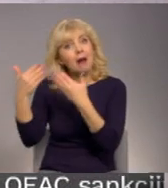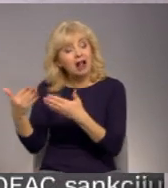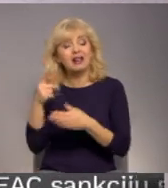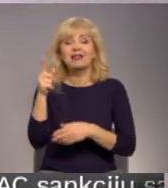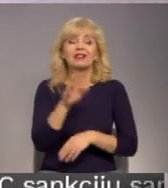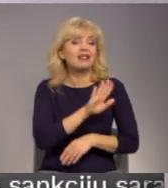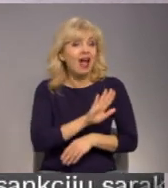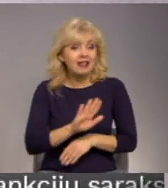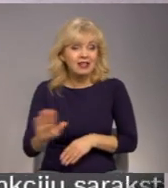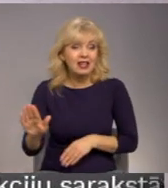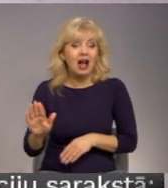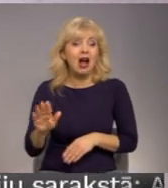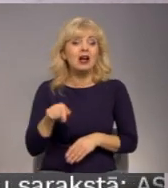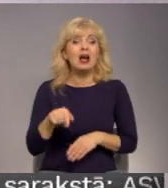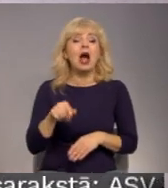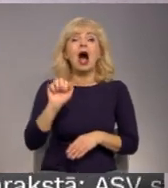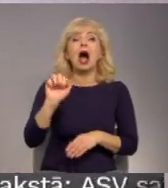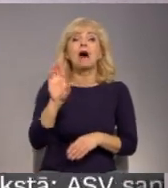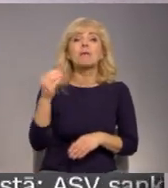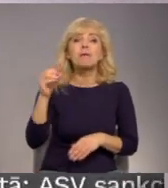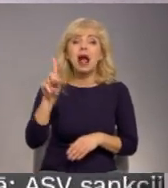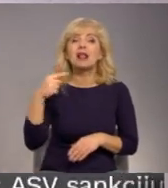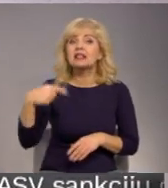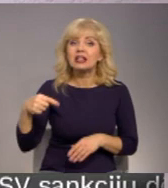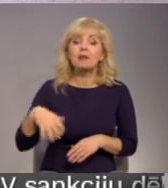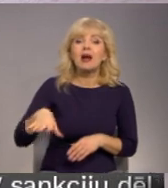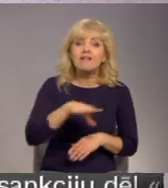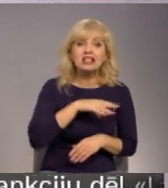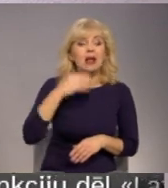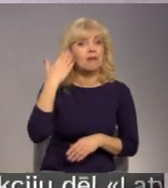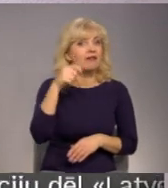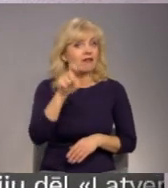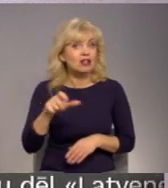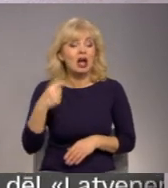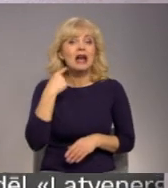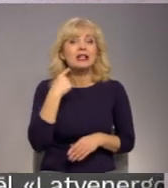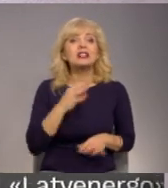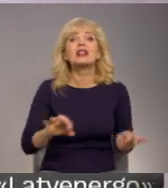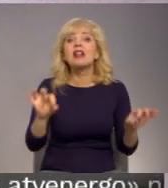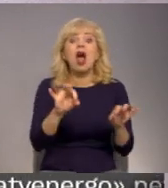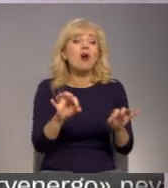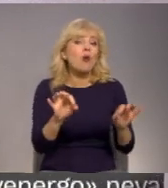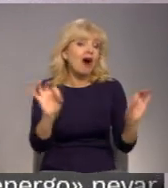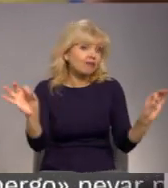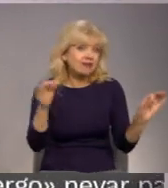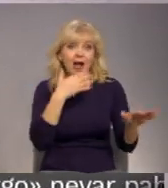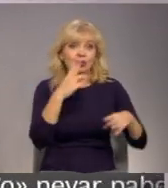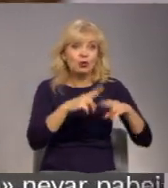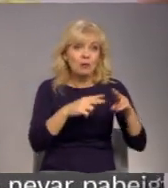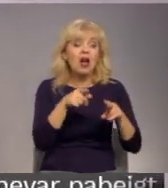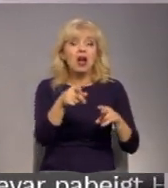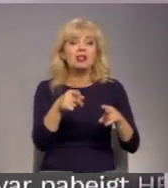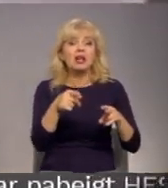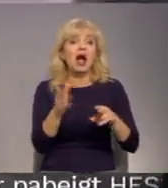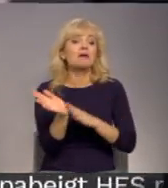tikai, teiksim, Ābelim vai kam, bet arī visiem Ventspilniekiem. Rīdzinieki neko neesat uzbūvējuši, tā kā braucat